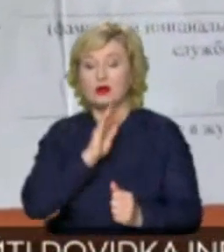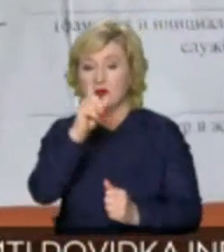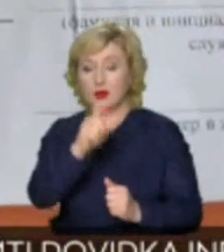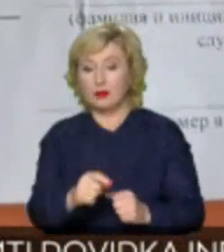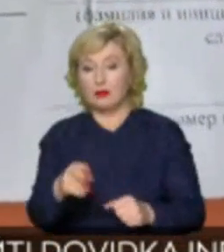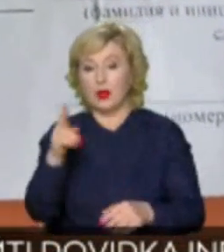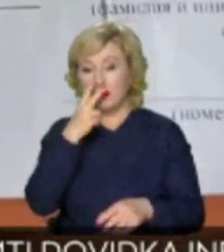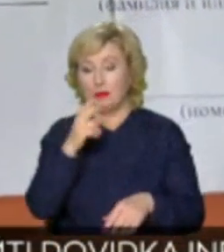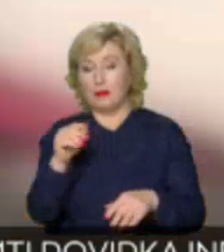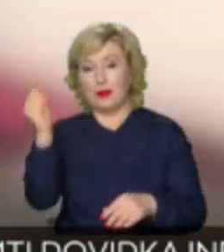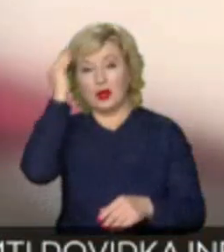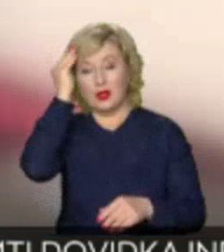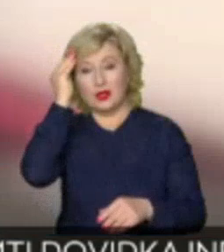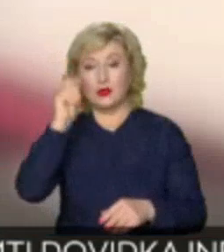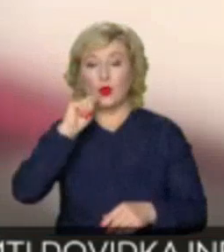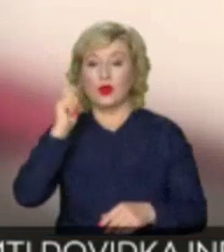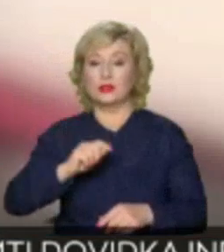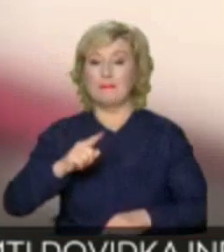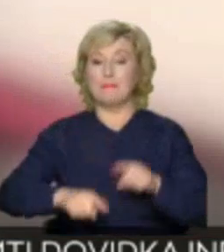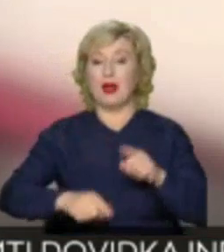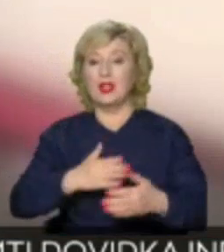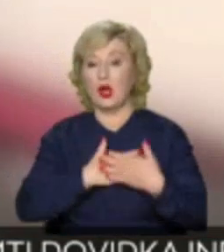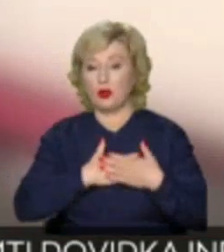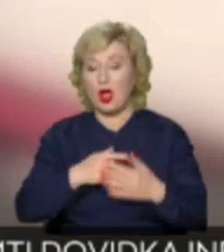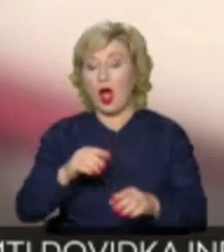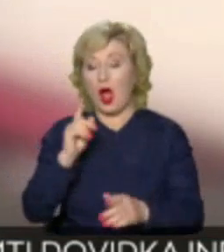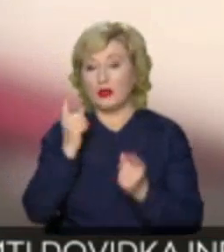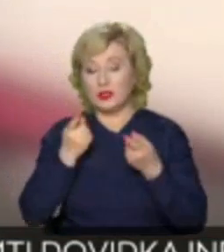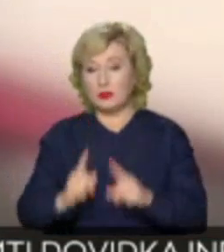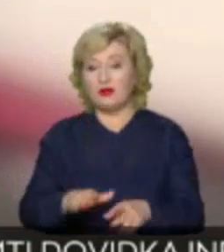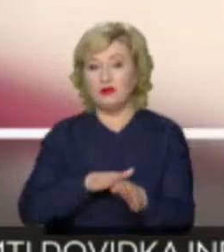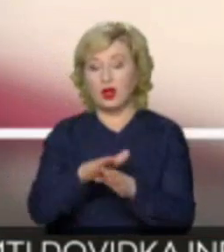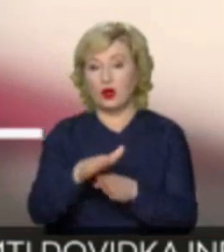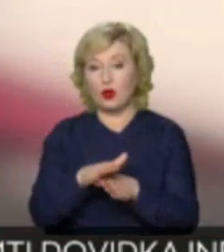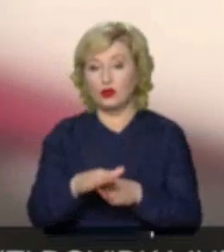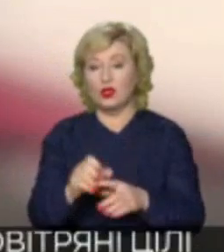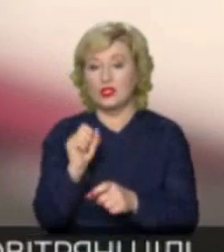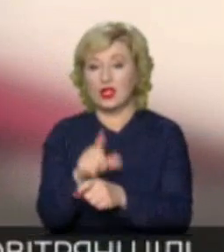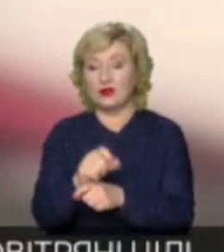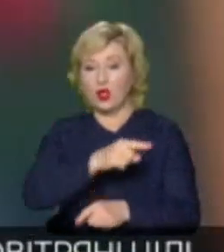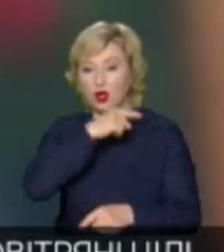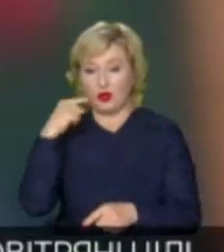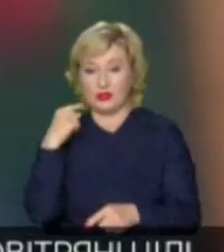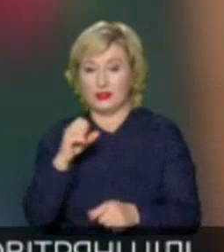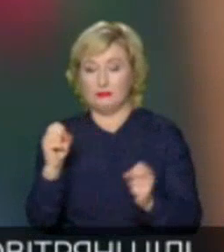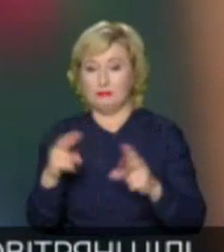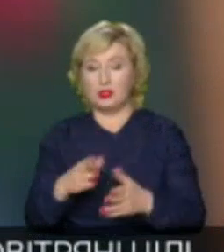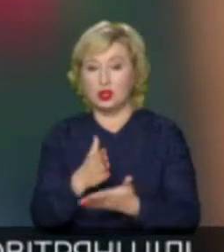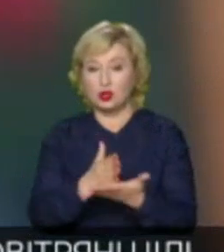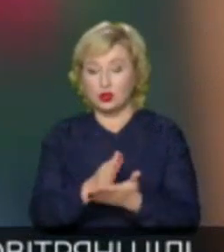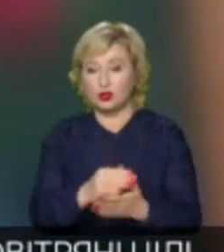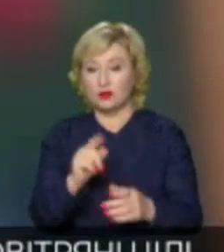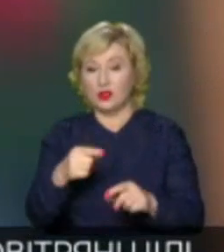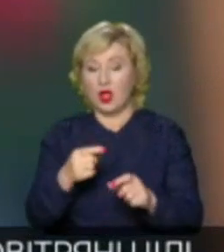прикидалася українською патріоткою, проте насправді виконувала завдання російських спецслужб. Після початку повномасштабного вторгнення вона